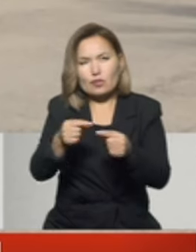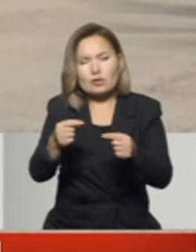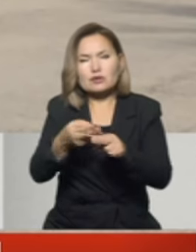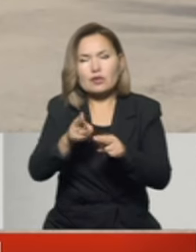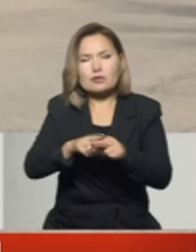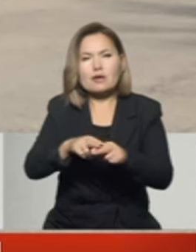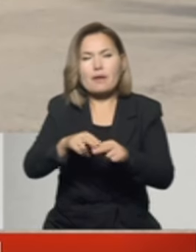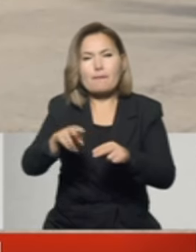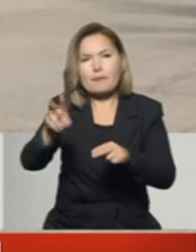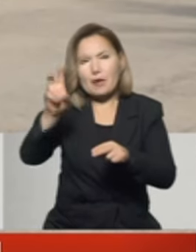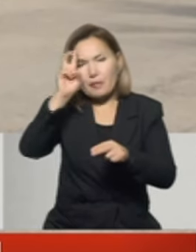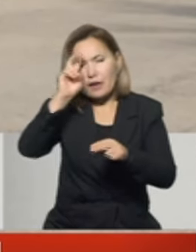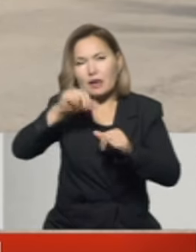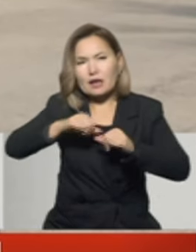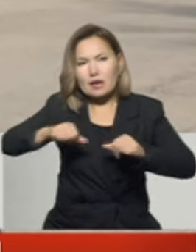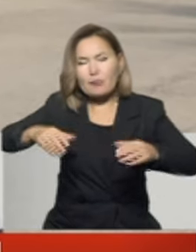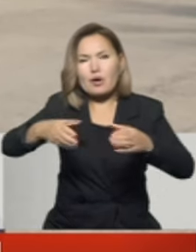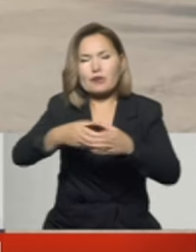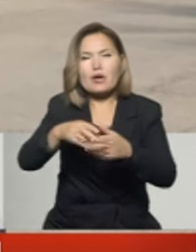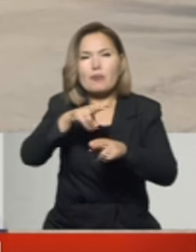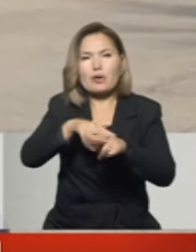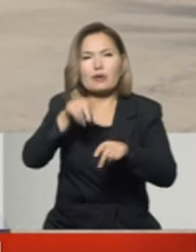мемлекеттік жер инспекциясына